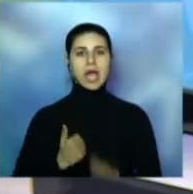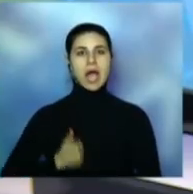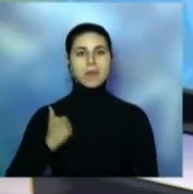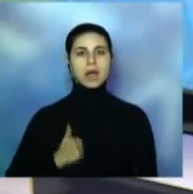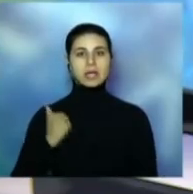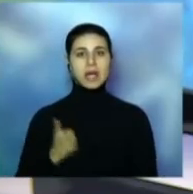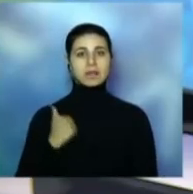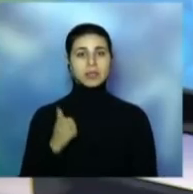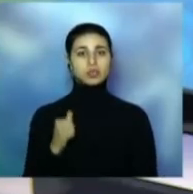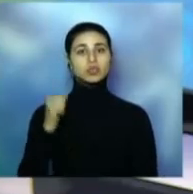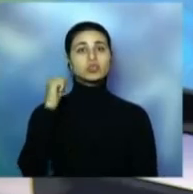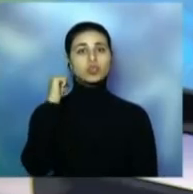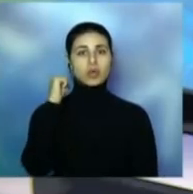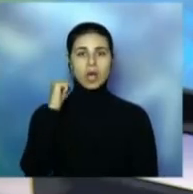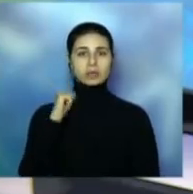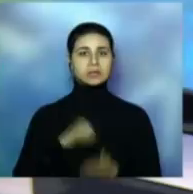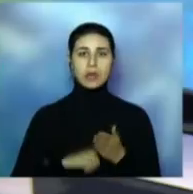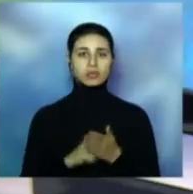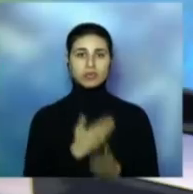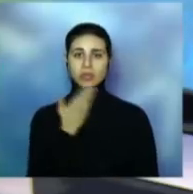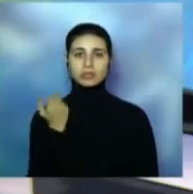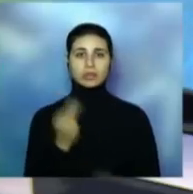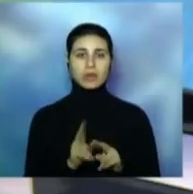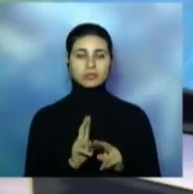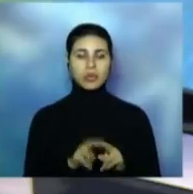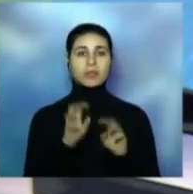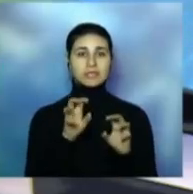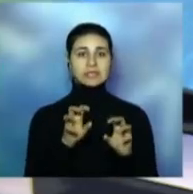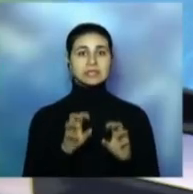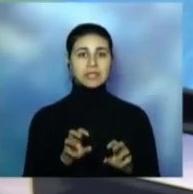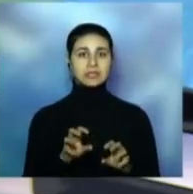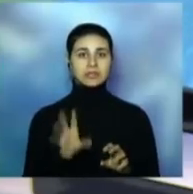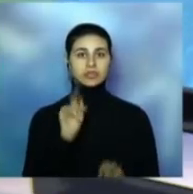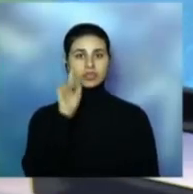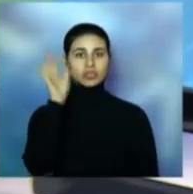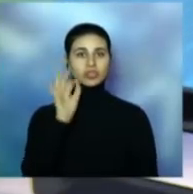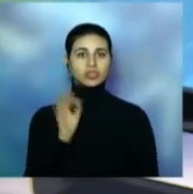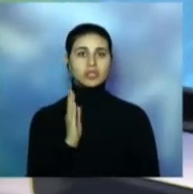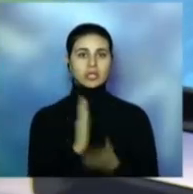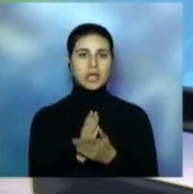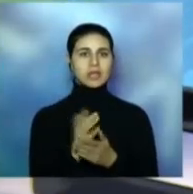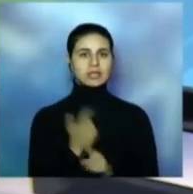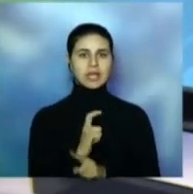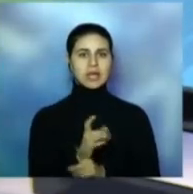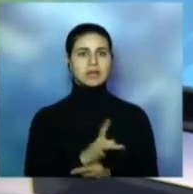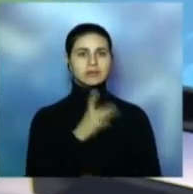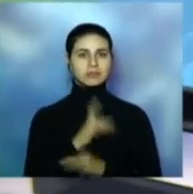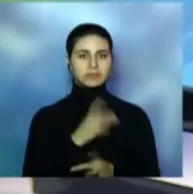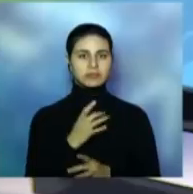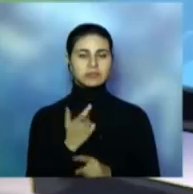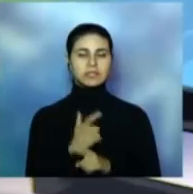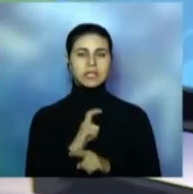ამპარტავნების იქით საფუძველი არ არსებობს და ამიტომ როგორც წესი ასეთი ადამიანები ხშირად არიან აგრესიულები,